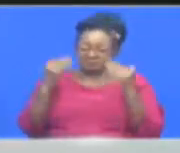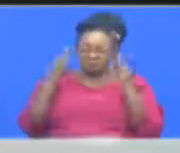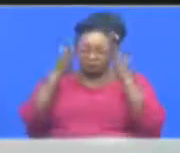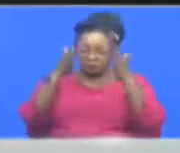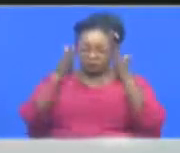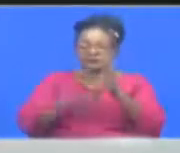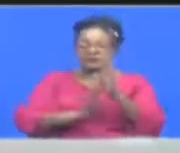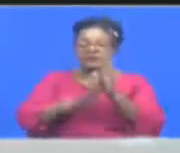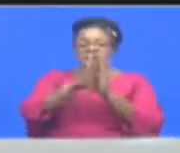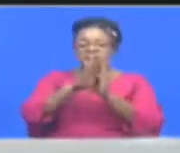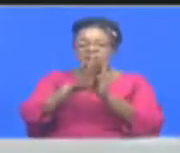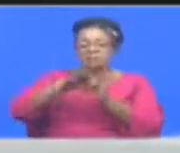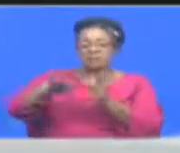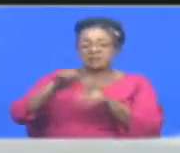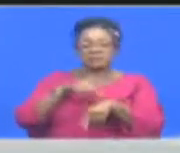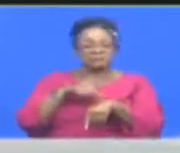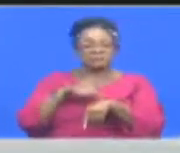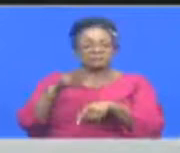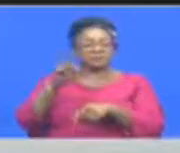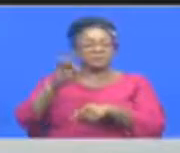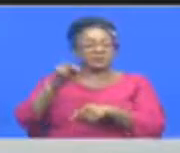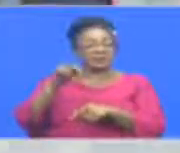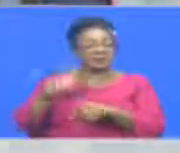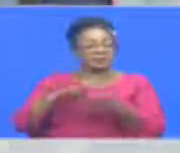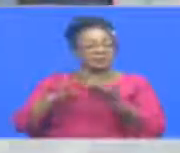wake uliosalia. Kennedy Mureithi na taarifa kamili.